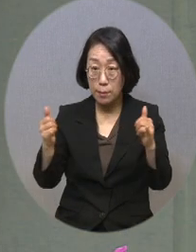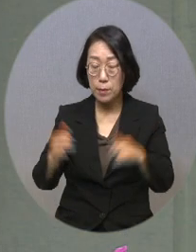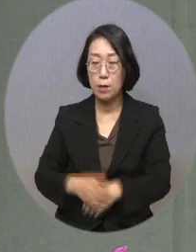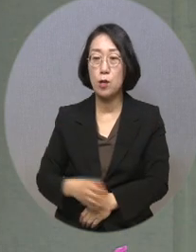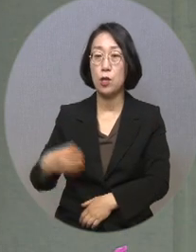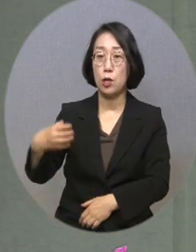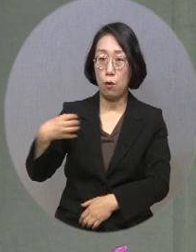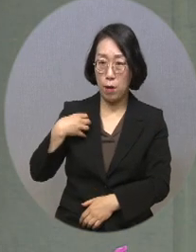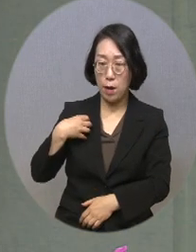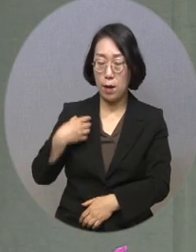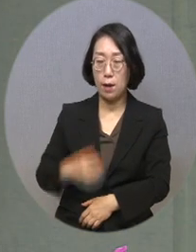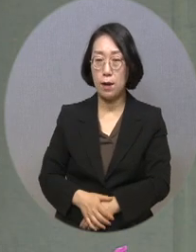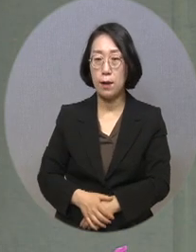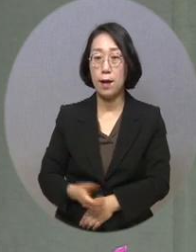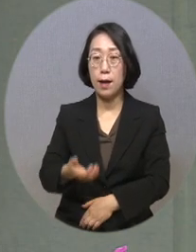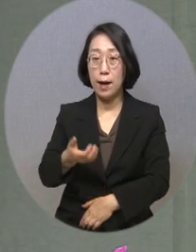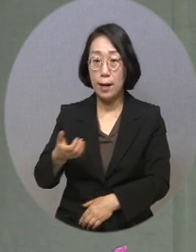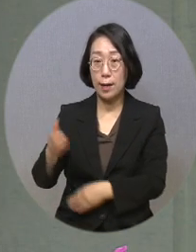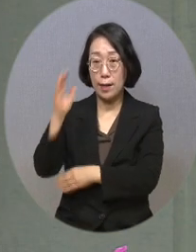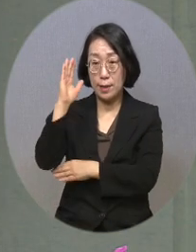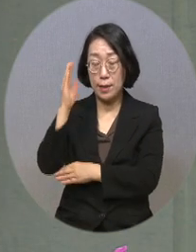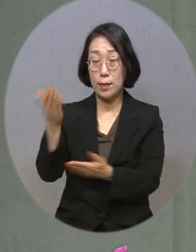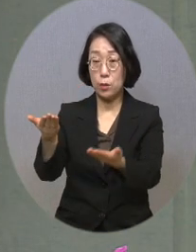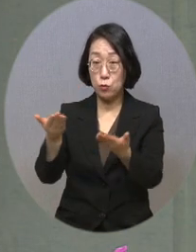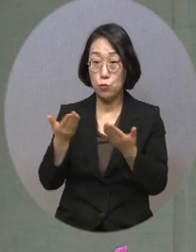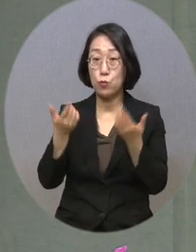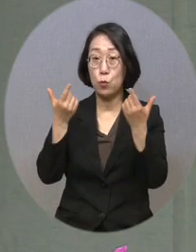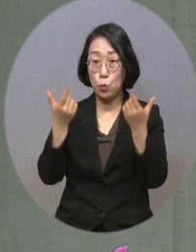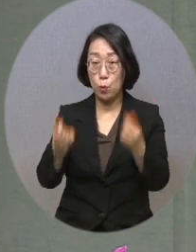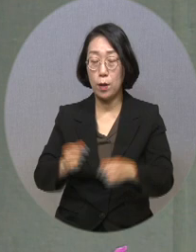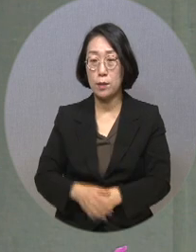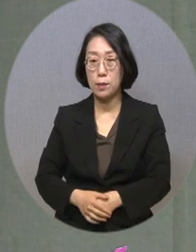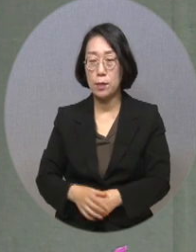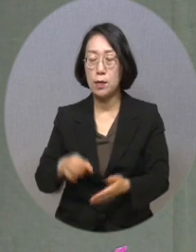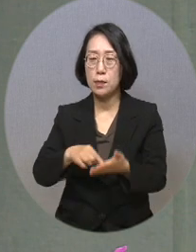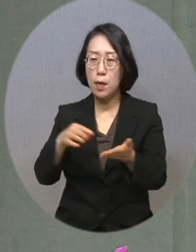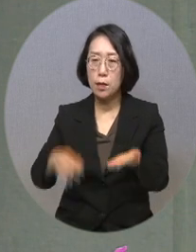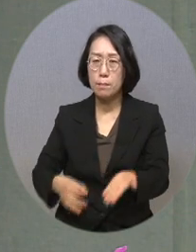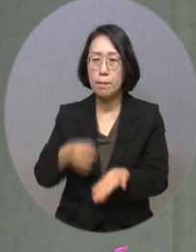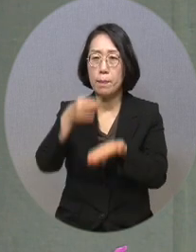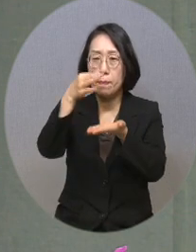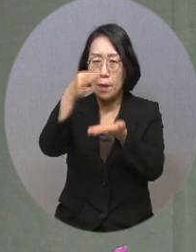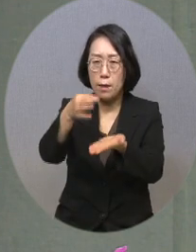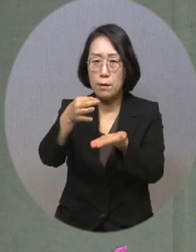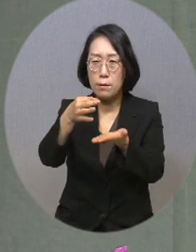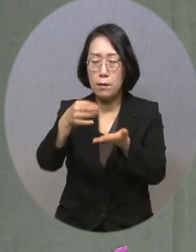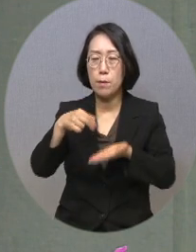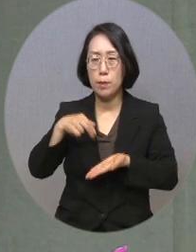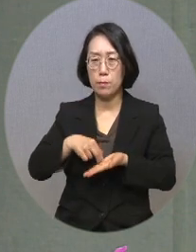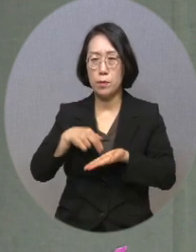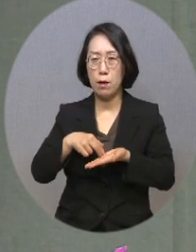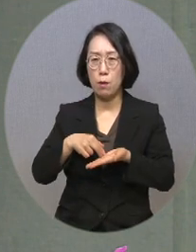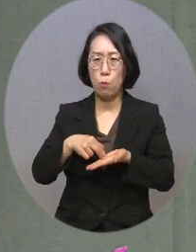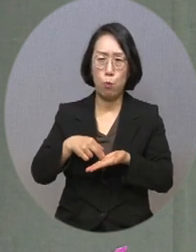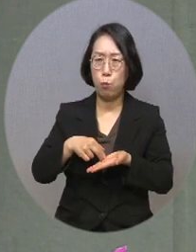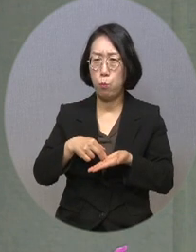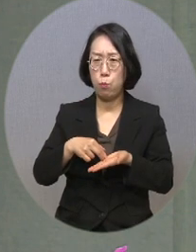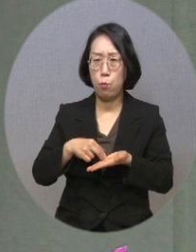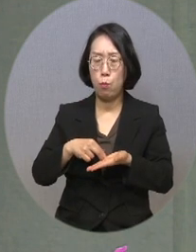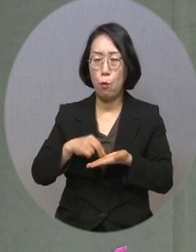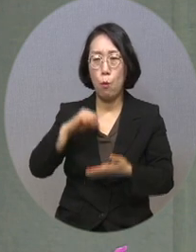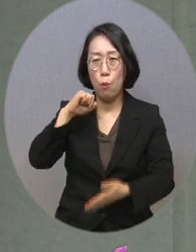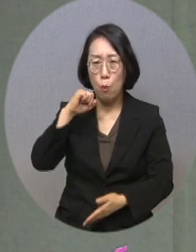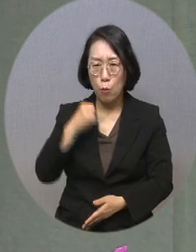이제 물론 아까 말씀 잠깐 하셨지만은 네. 납세자들은 답답하거든요. 네, 그렇죠. 자신이